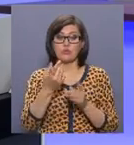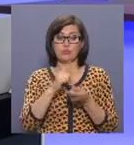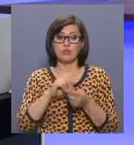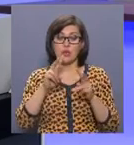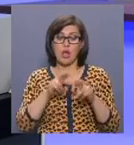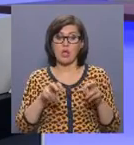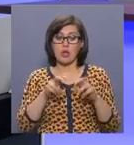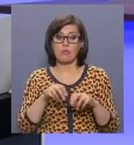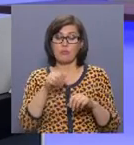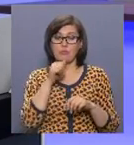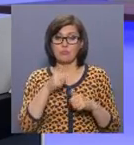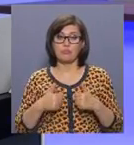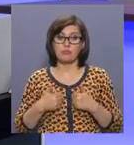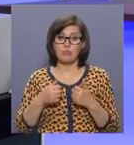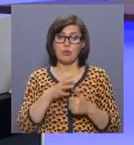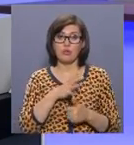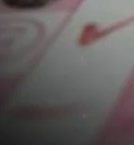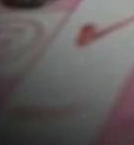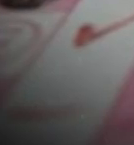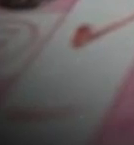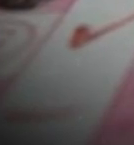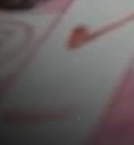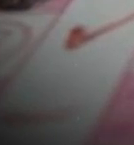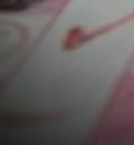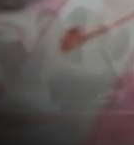зерттеп көрген болатын.